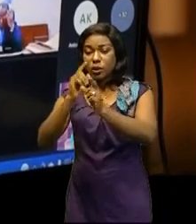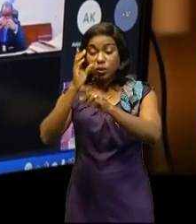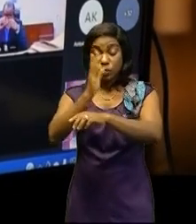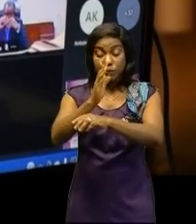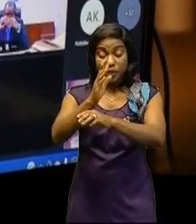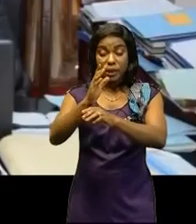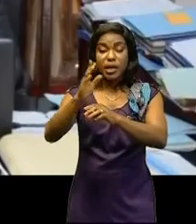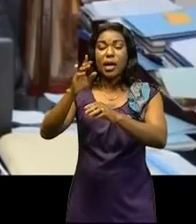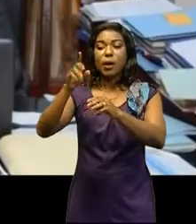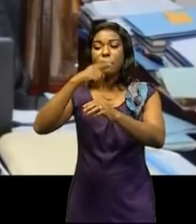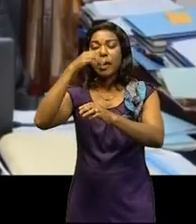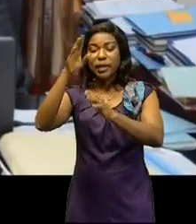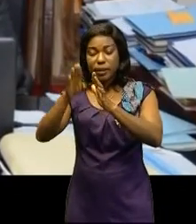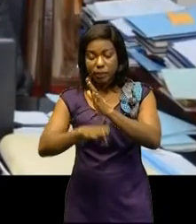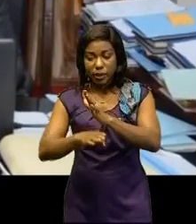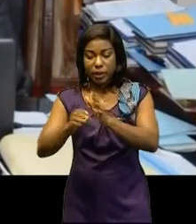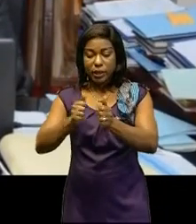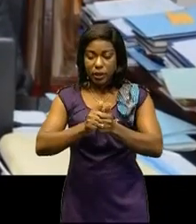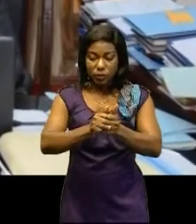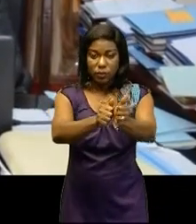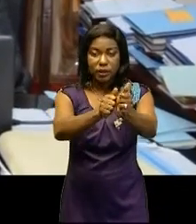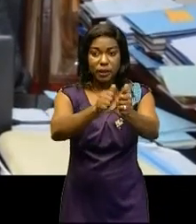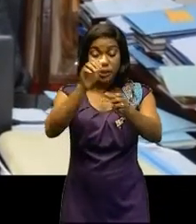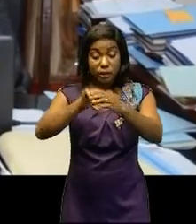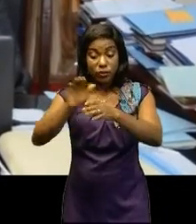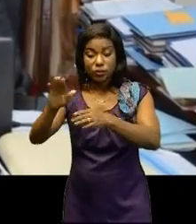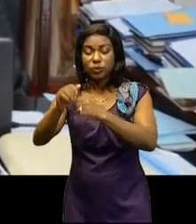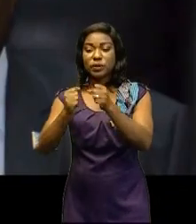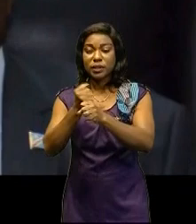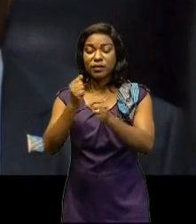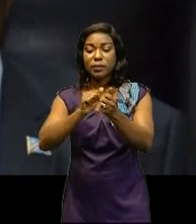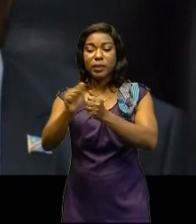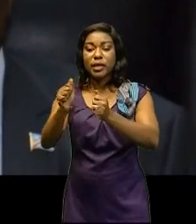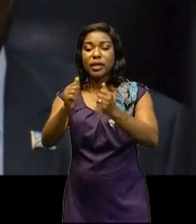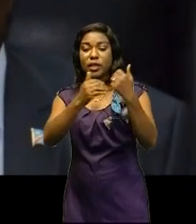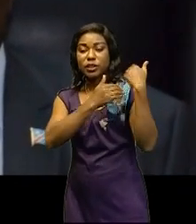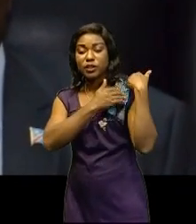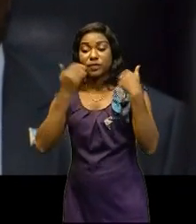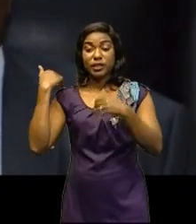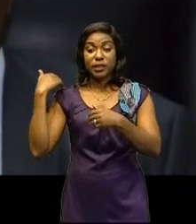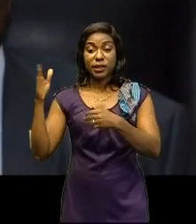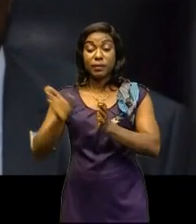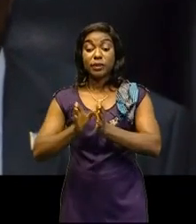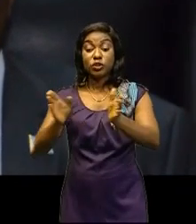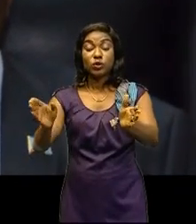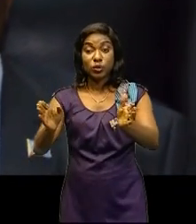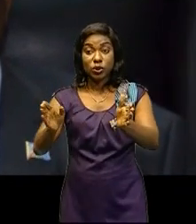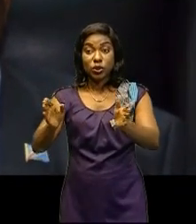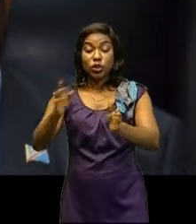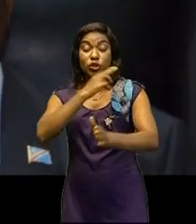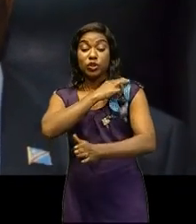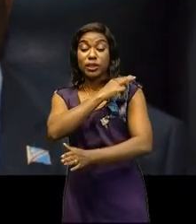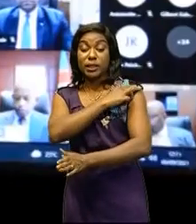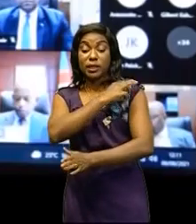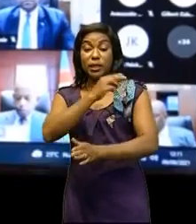nationale. Il s'est fait accompagner dans cet exercice par le chef d'état-major général de nos forces armées ainsi que